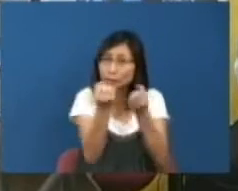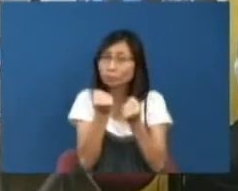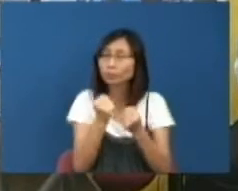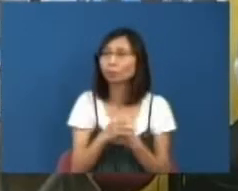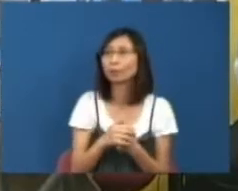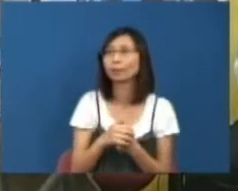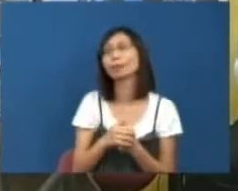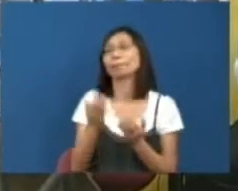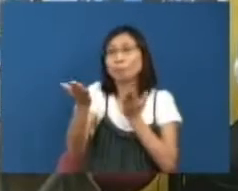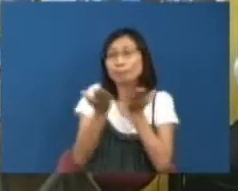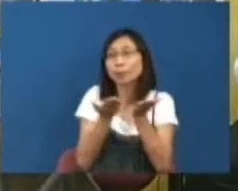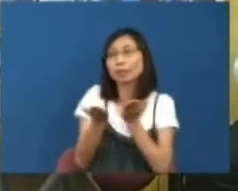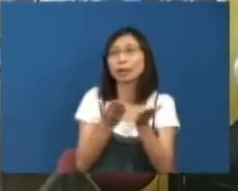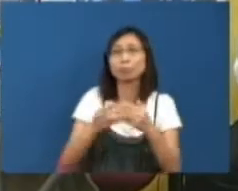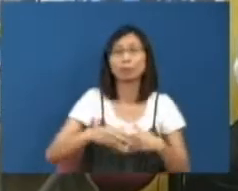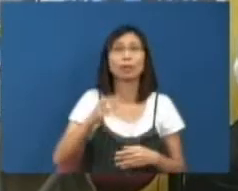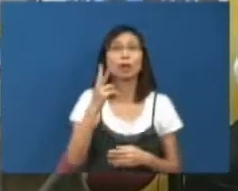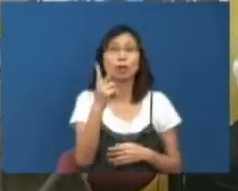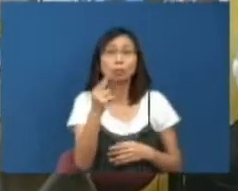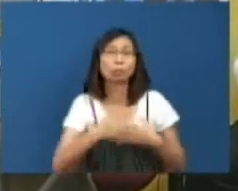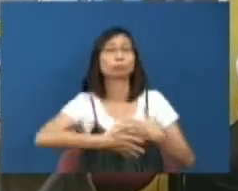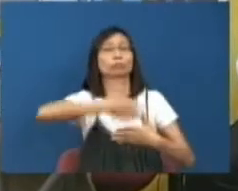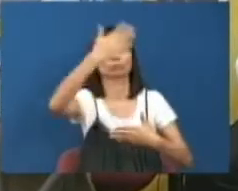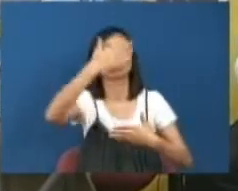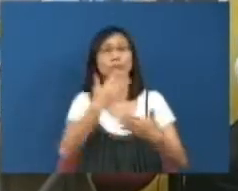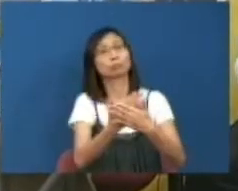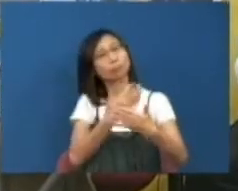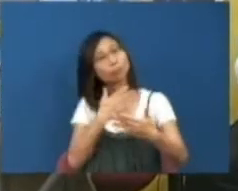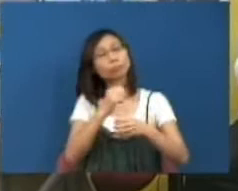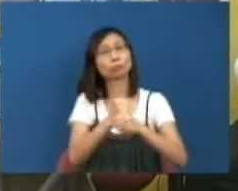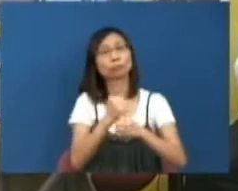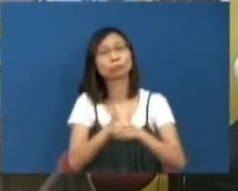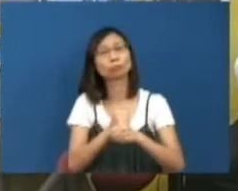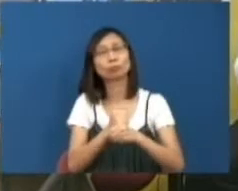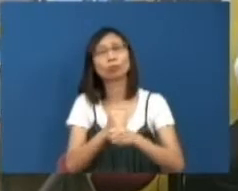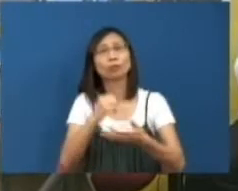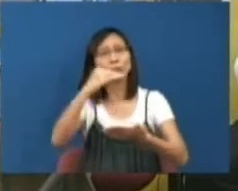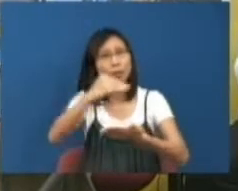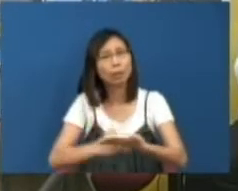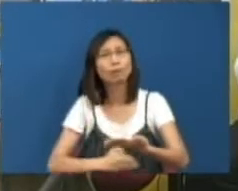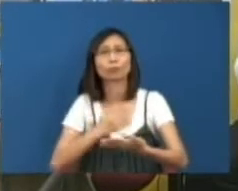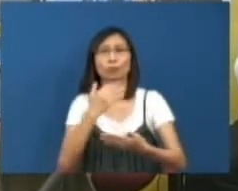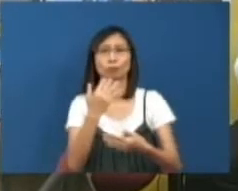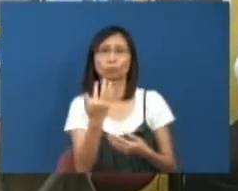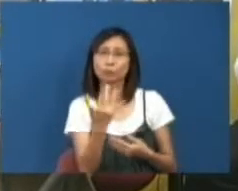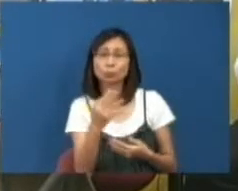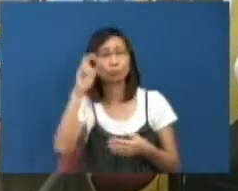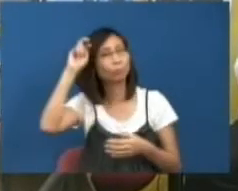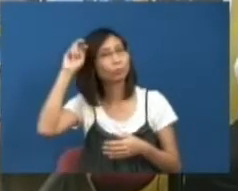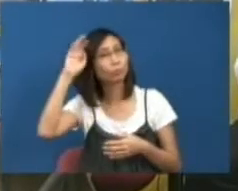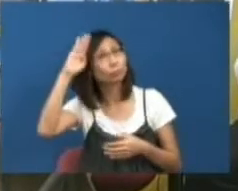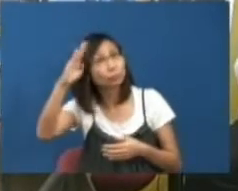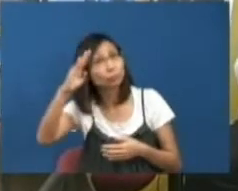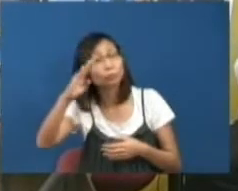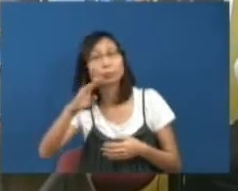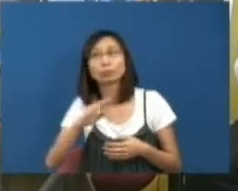即係喺嗰個綠色建築裏邊提前做呢啲咧，又可以大概可以你預計同等